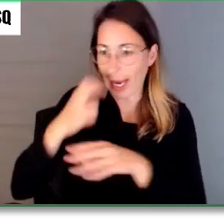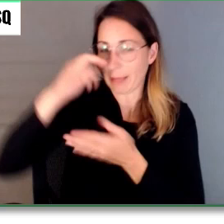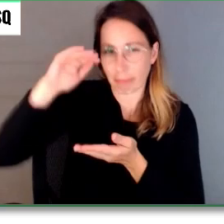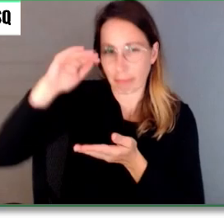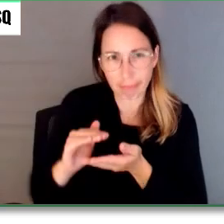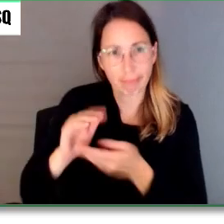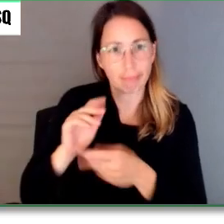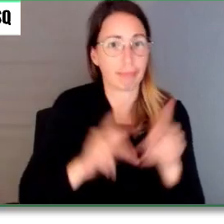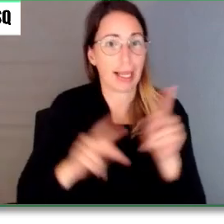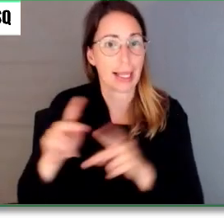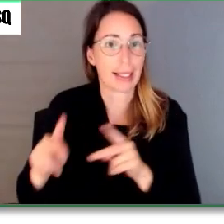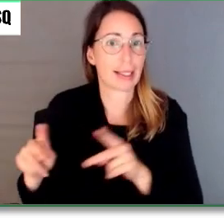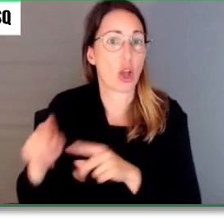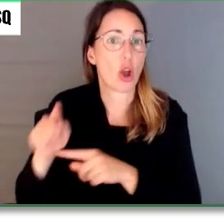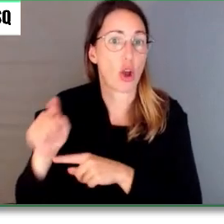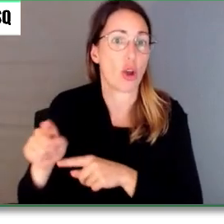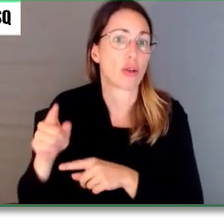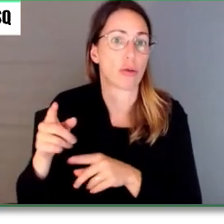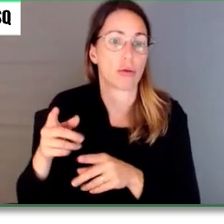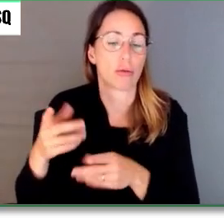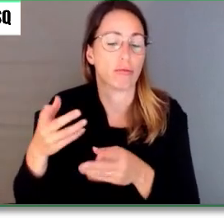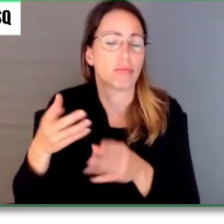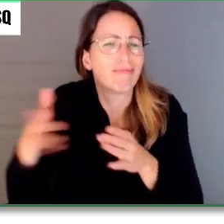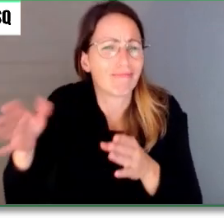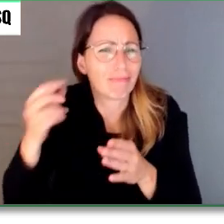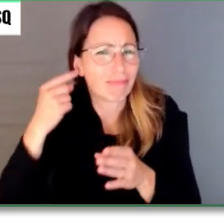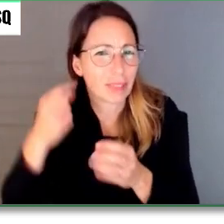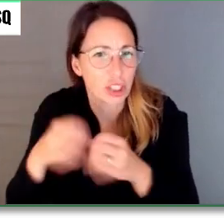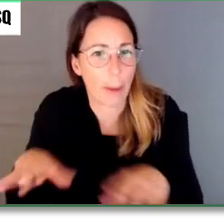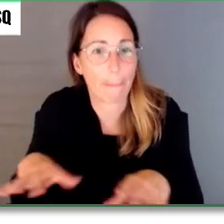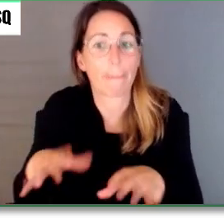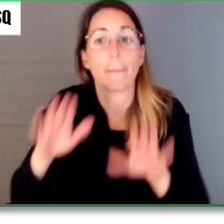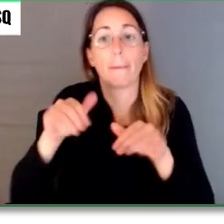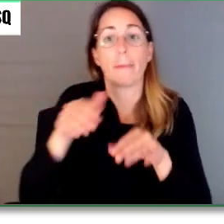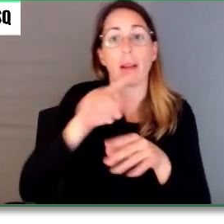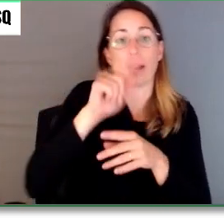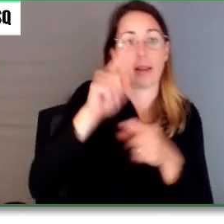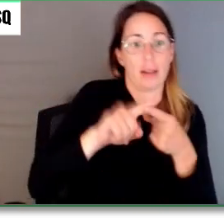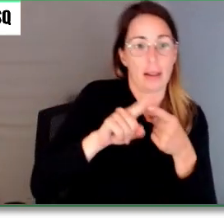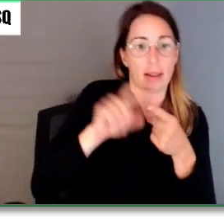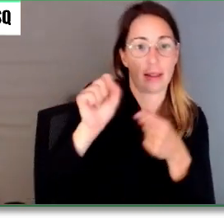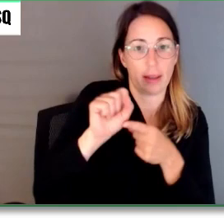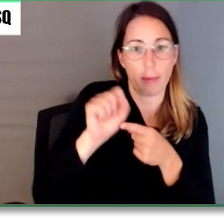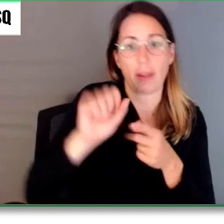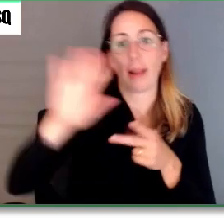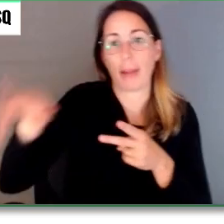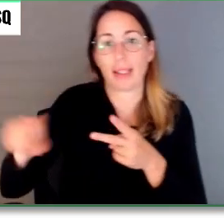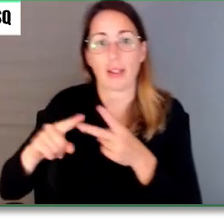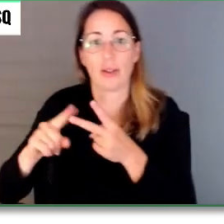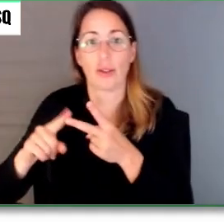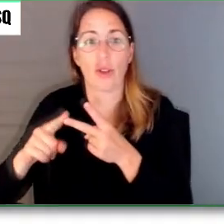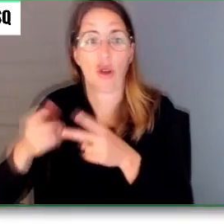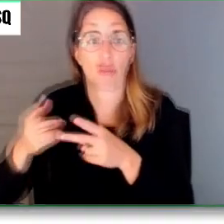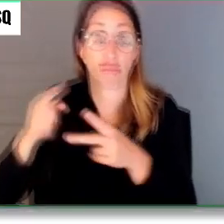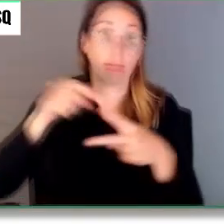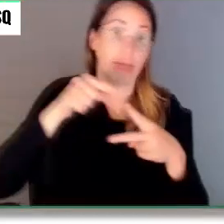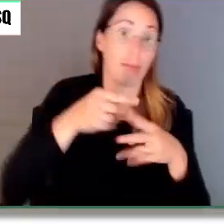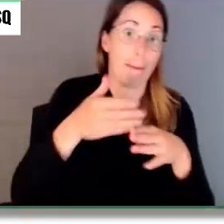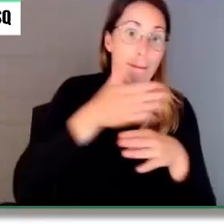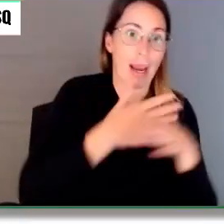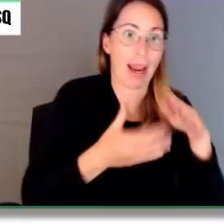l'extérieur. Simon va présenter avant et ensuite il est préenregistré et ensuite on passe à Tracy. Bienvenue.